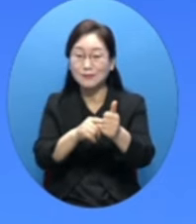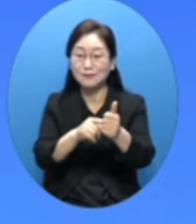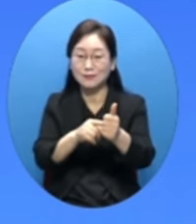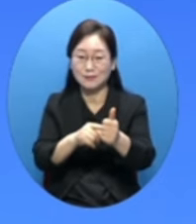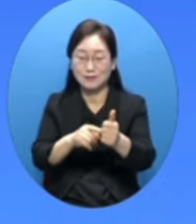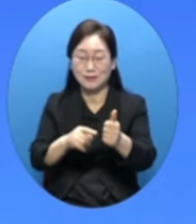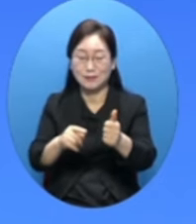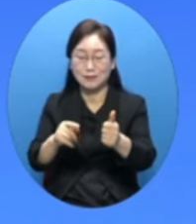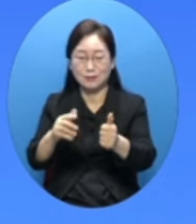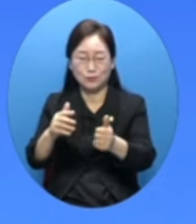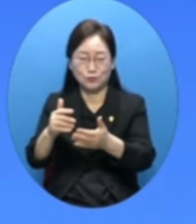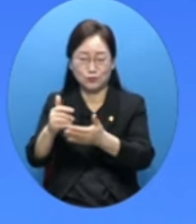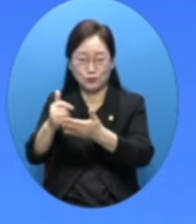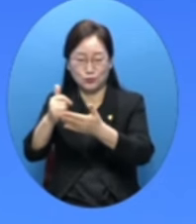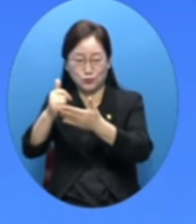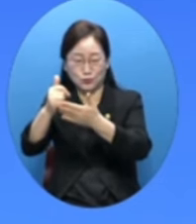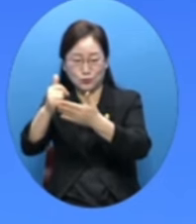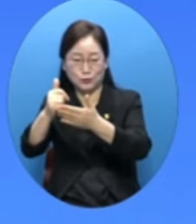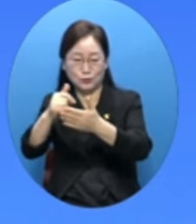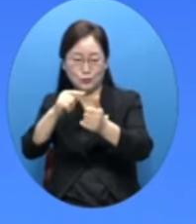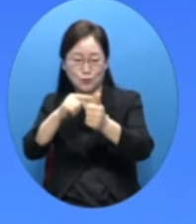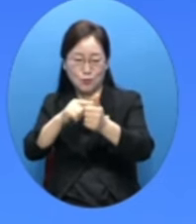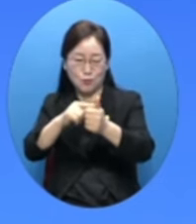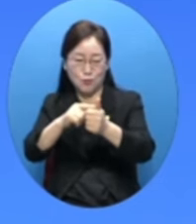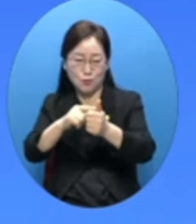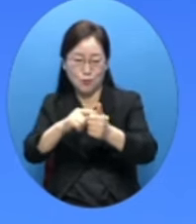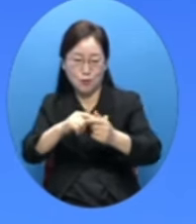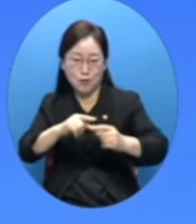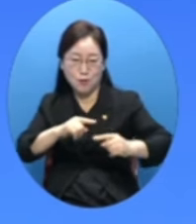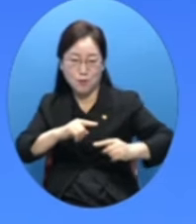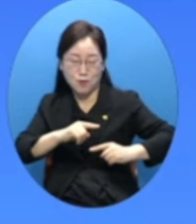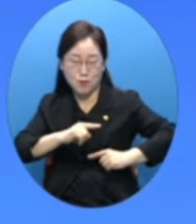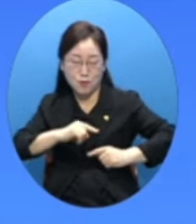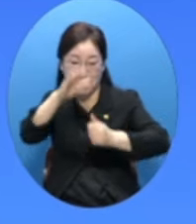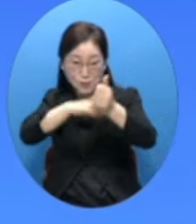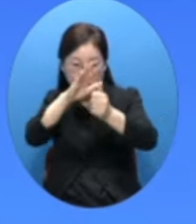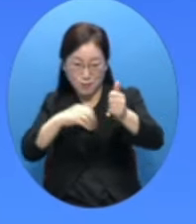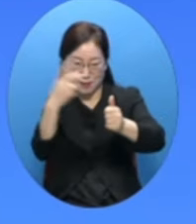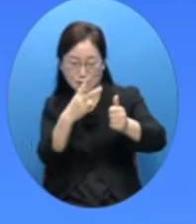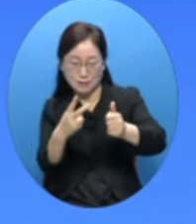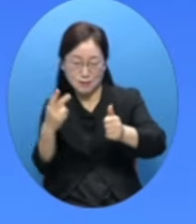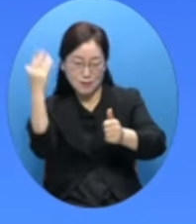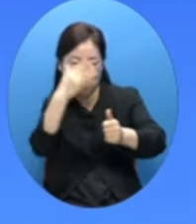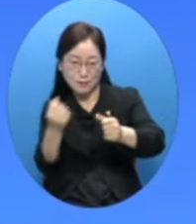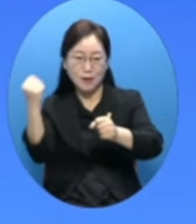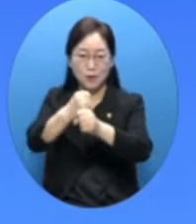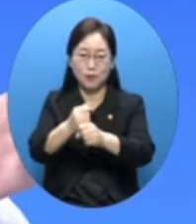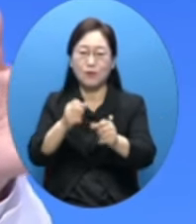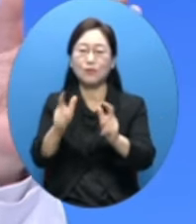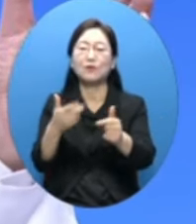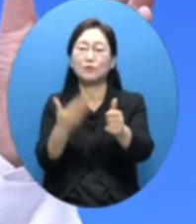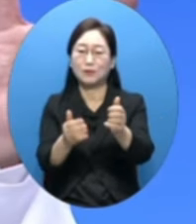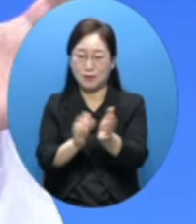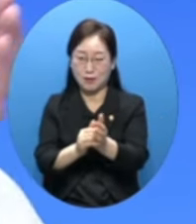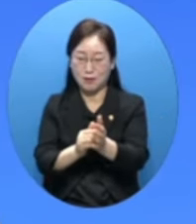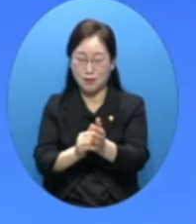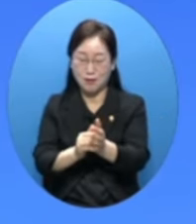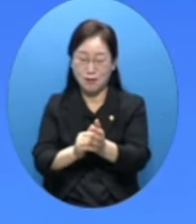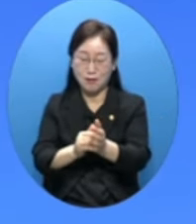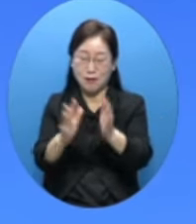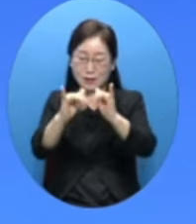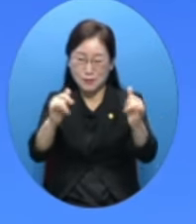주님께서 그 모든 불명예를 회복할 수 있는 기회를 주신 것입니다. 신전에서 사람들이 가득